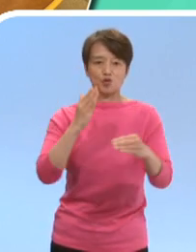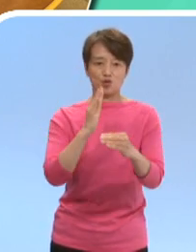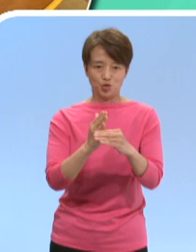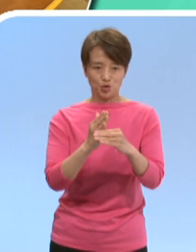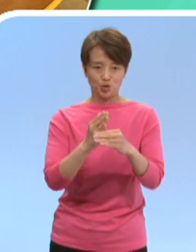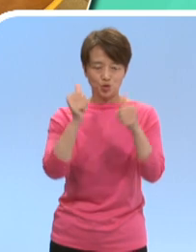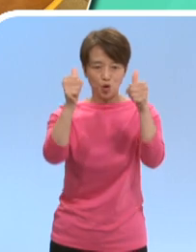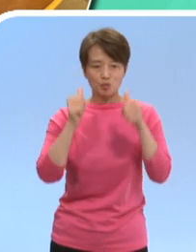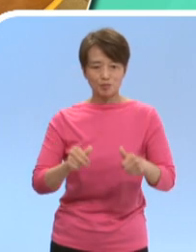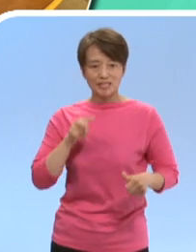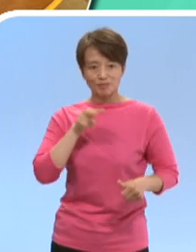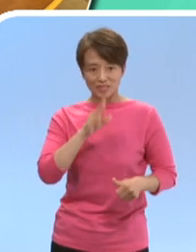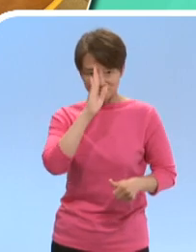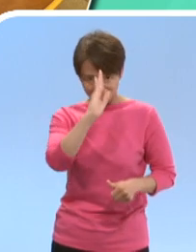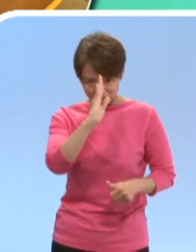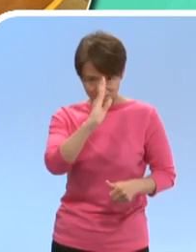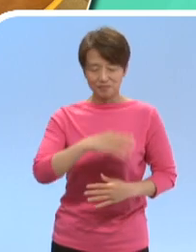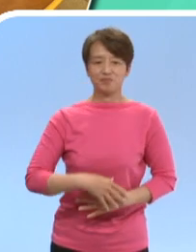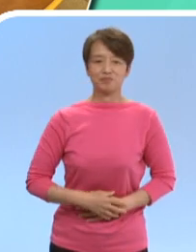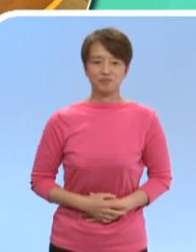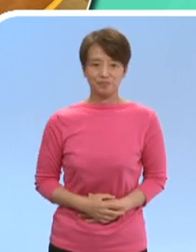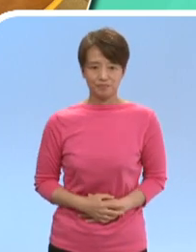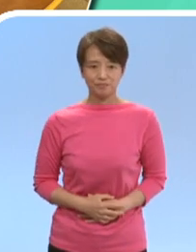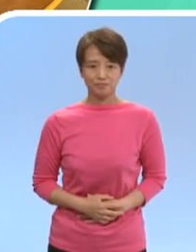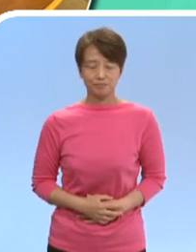詳しくはホームページをご覧ください。